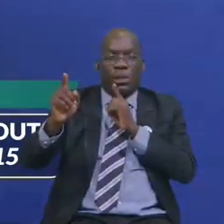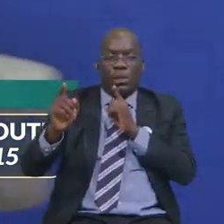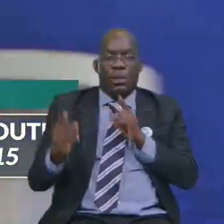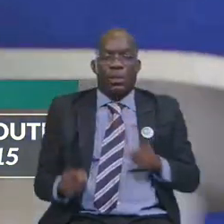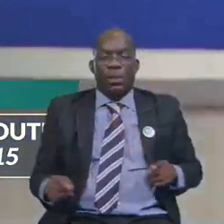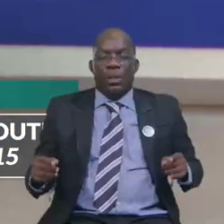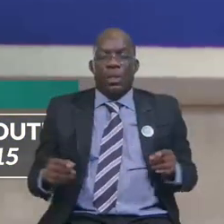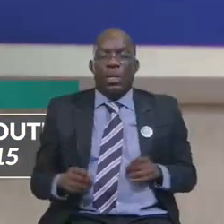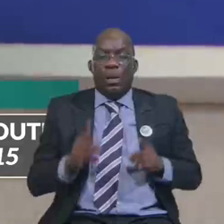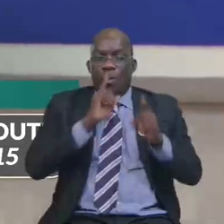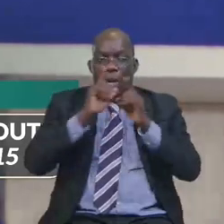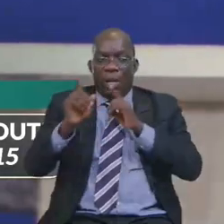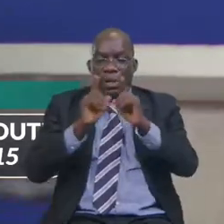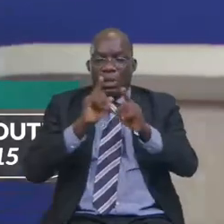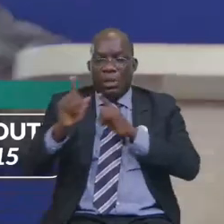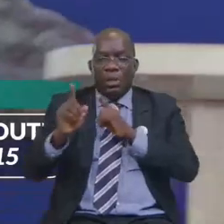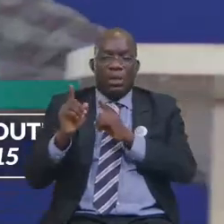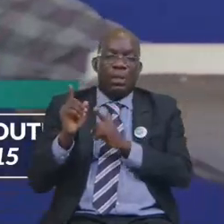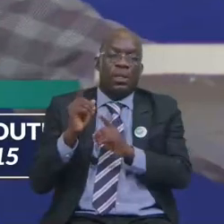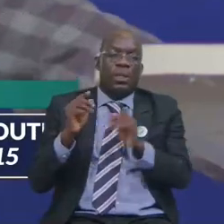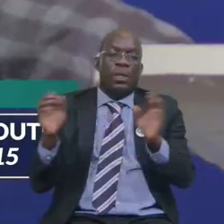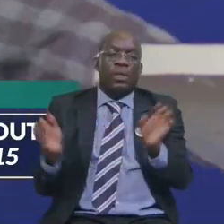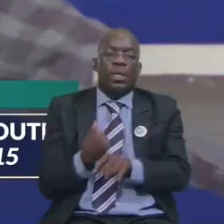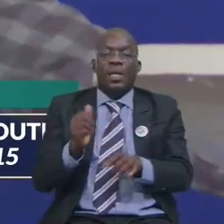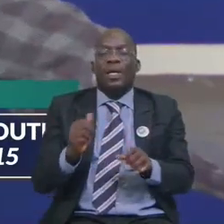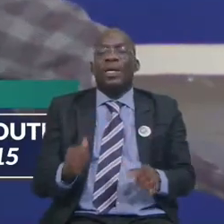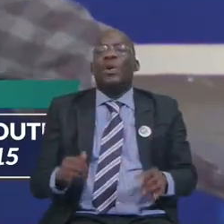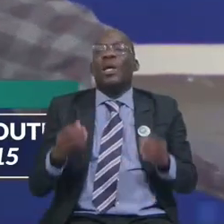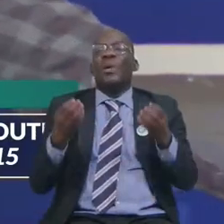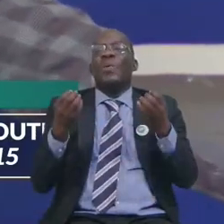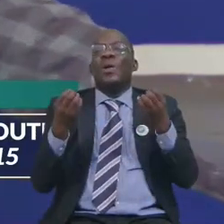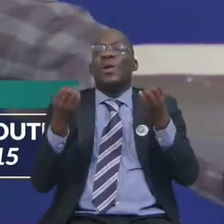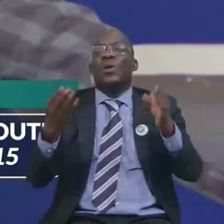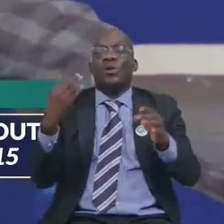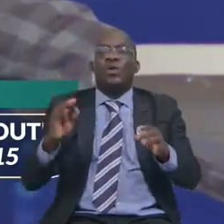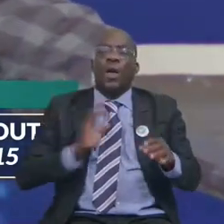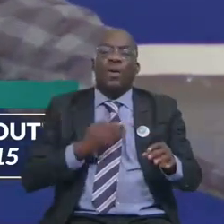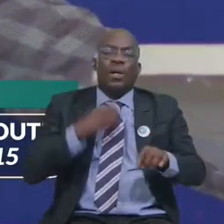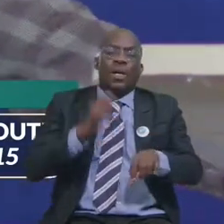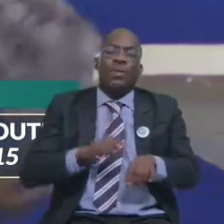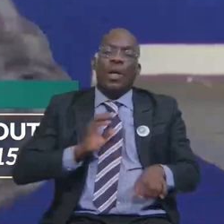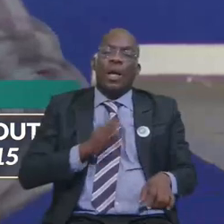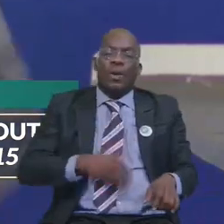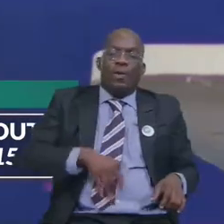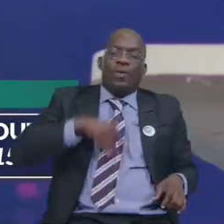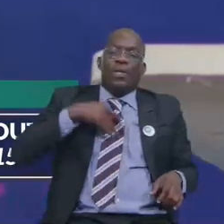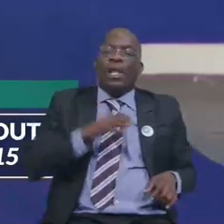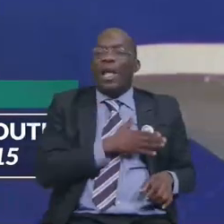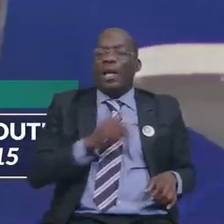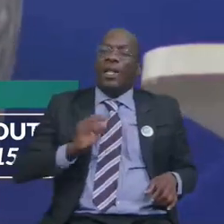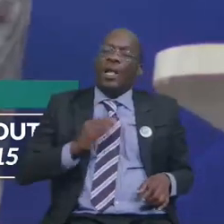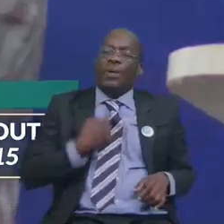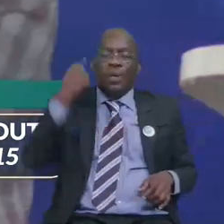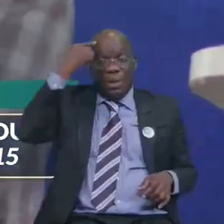la malice nous prend beaucoup de notre temps de notre émotion de nos sentiments de l'eau notre faculté de réflexion quand